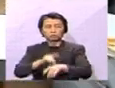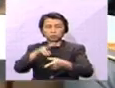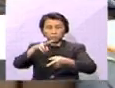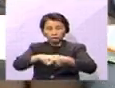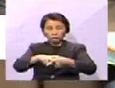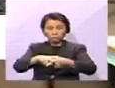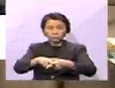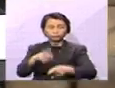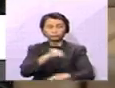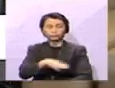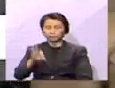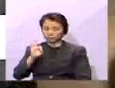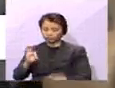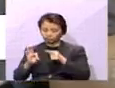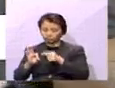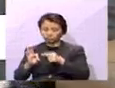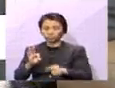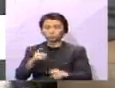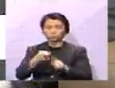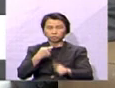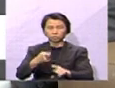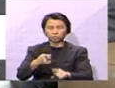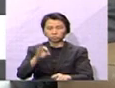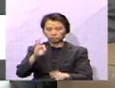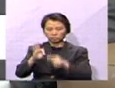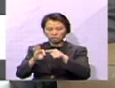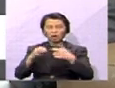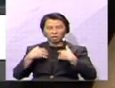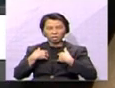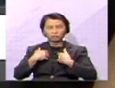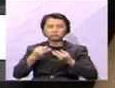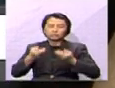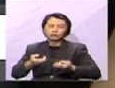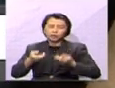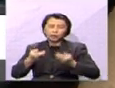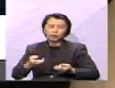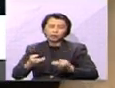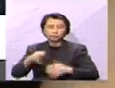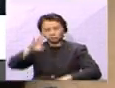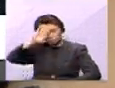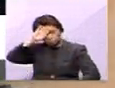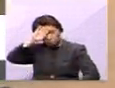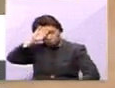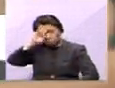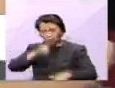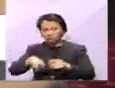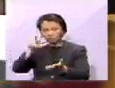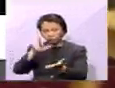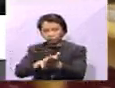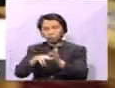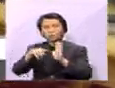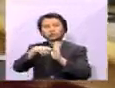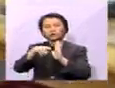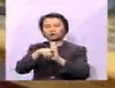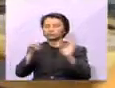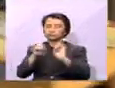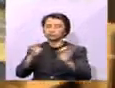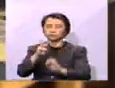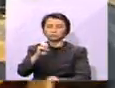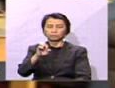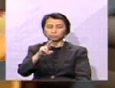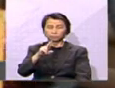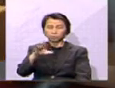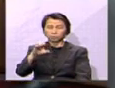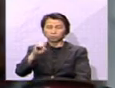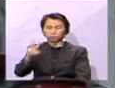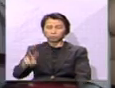Klang sembilan daripada 70 kontak tersebut mempunyai gejala ringan seperti demam namun disahkan negatif mkovi Selain itu